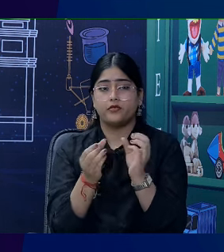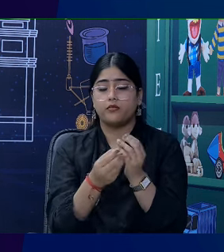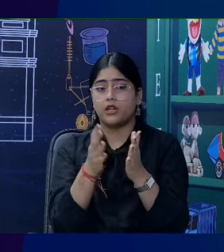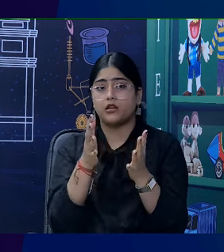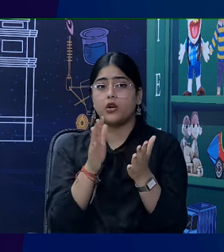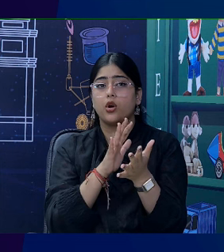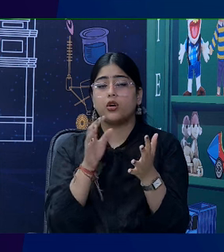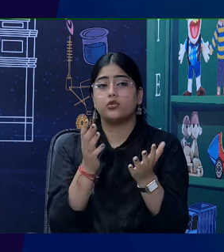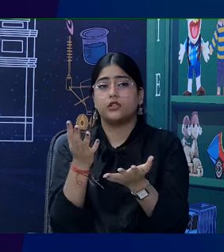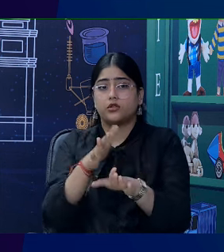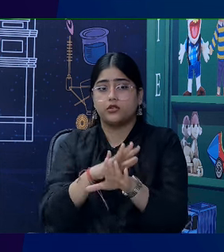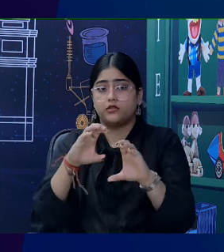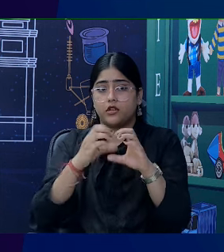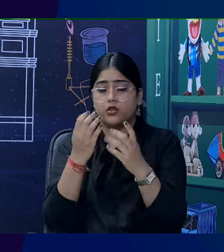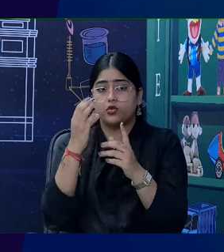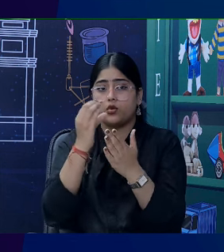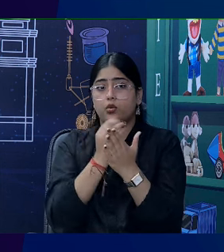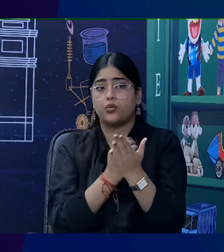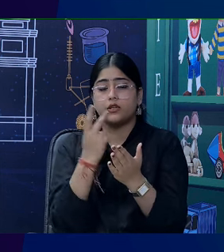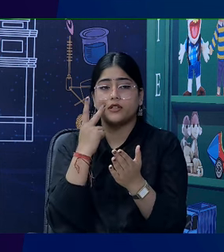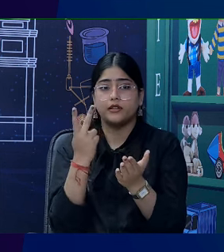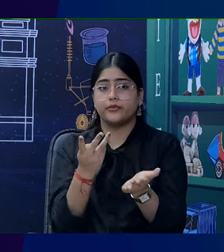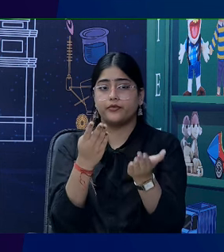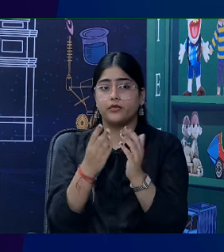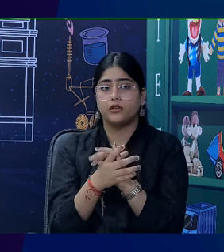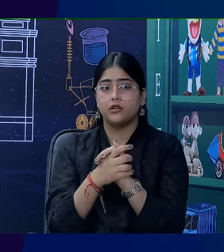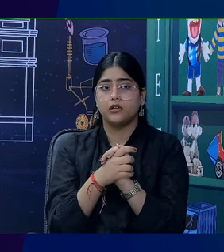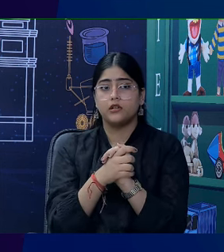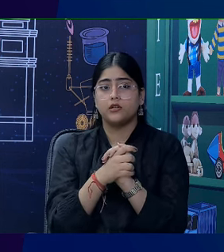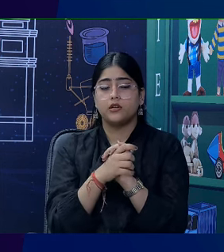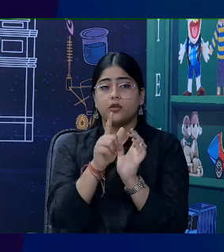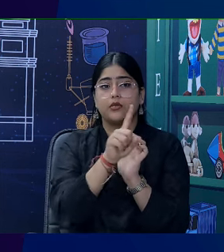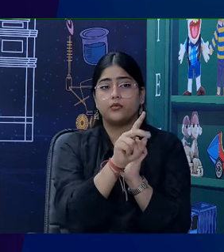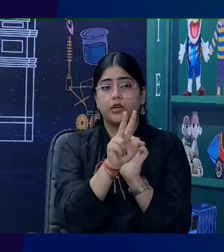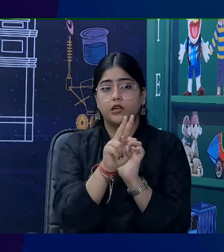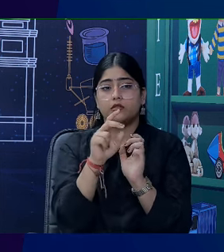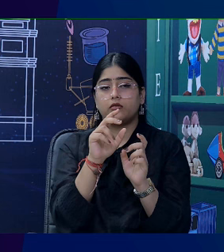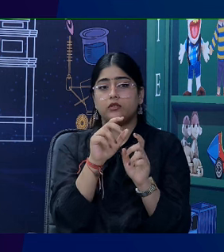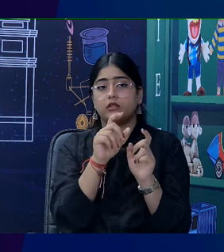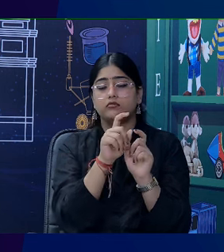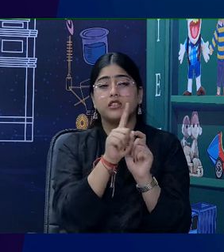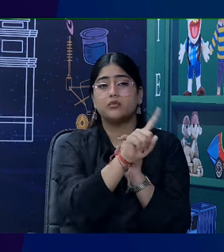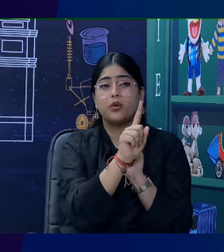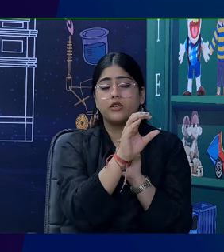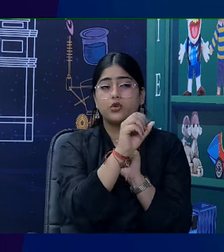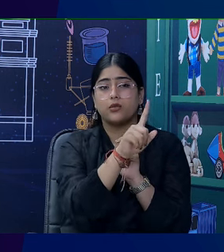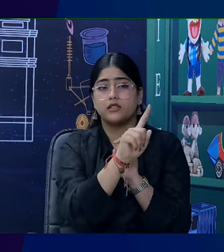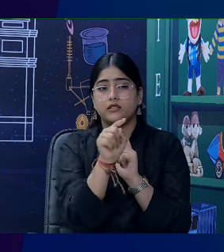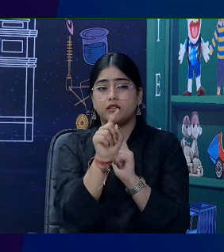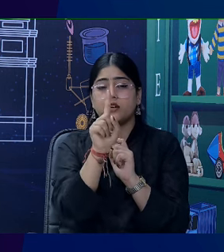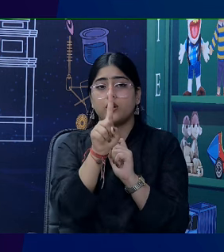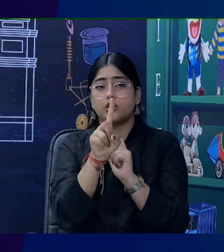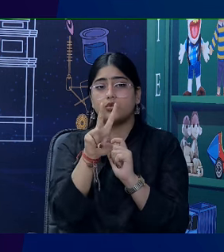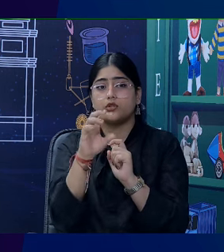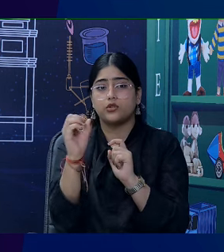संशोधित गृह कार्य 12वीं शताब्दी में गंग वंश के प्रतापी राजा डैश ने पुरी में पुरुषोत्तम जगन्नाथ के